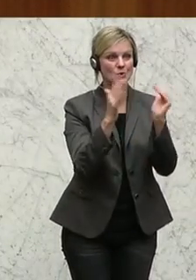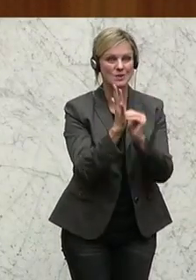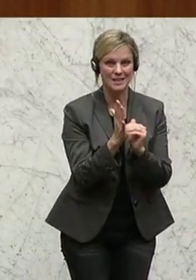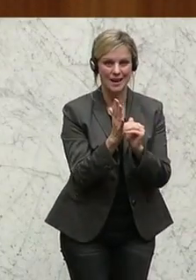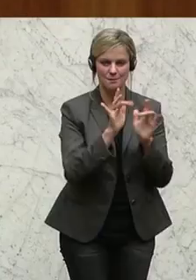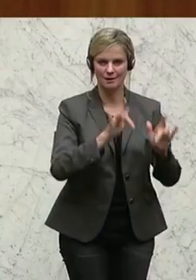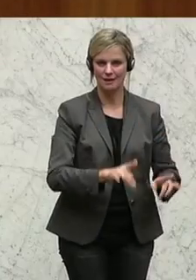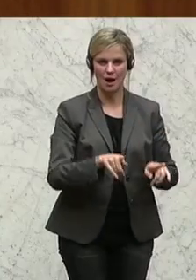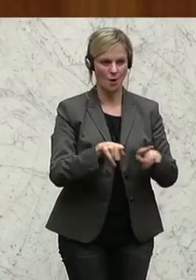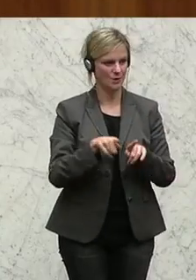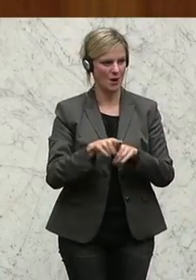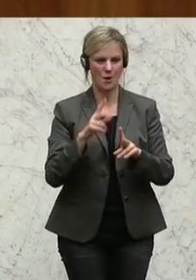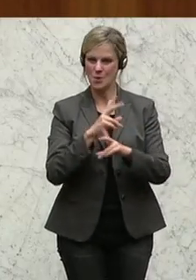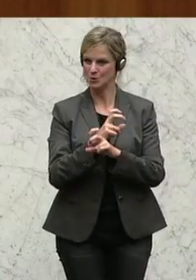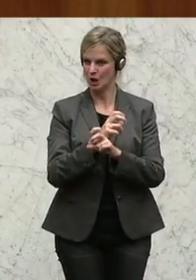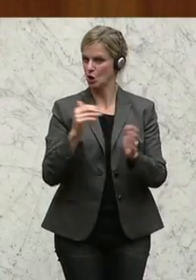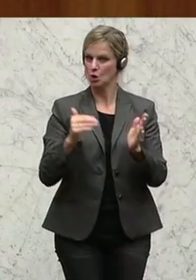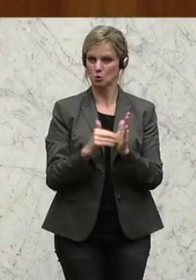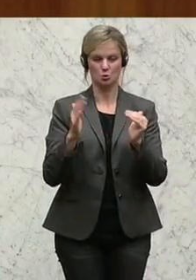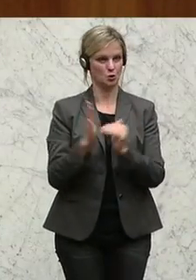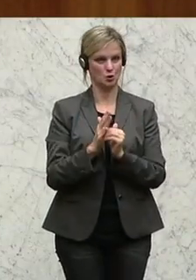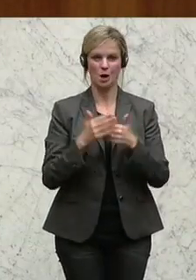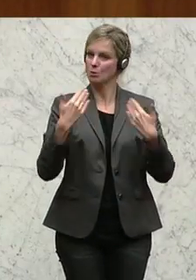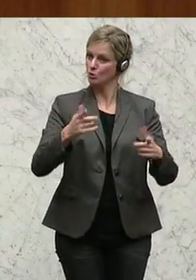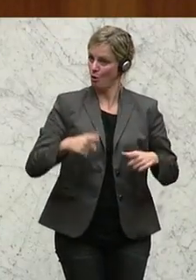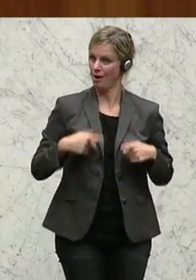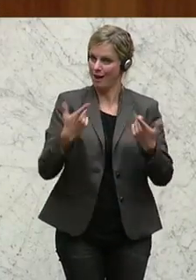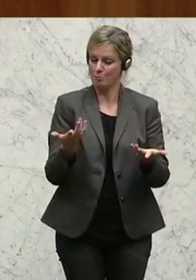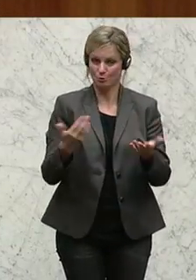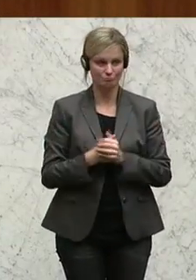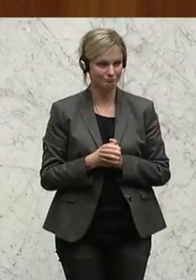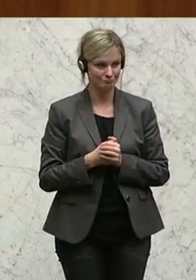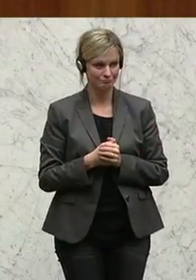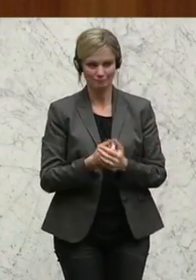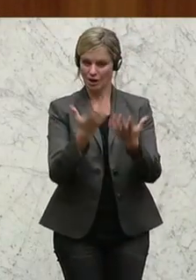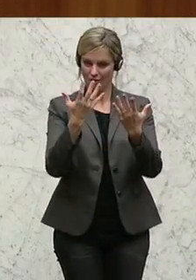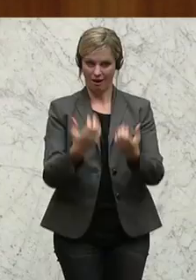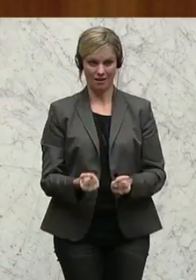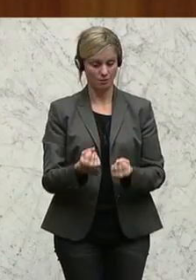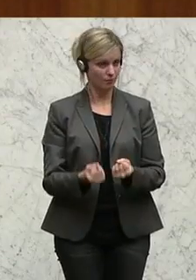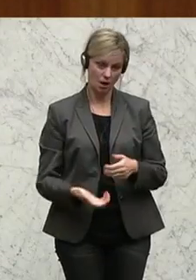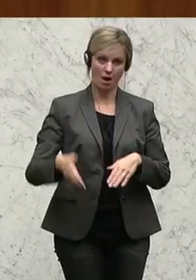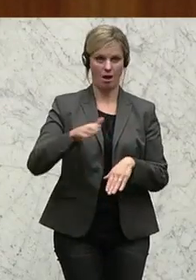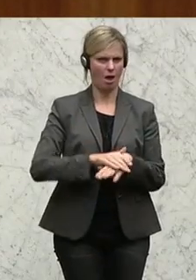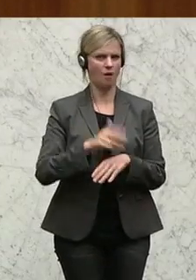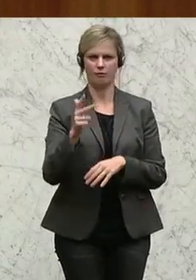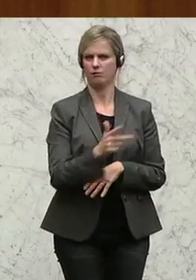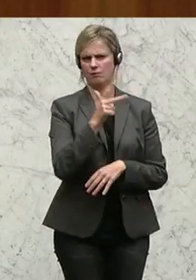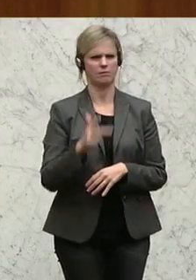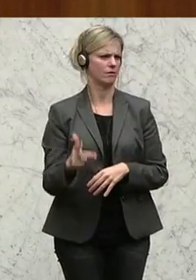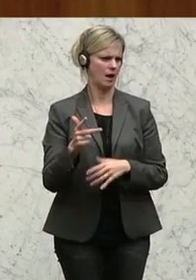vor lebt in Österreich. Das ist das Problem. Es ist im Resümee ein dreifacher Skandal. Es ist ein